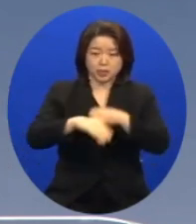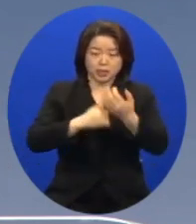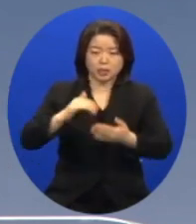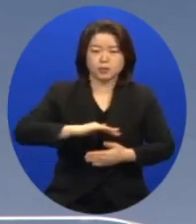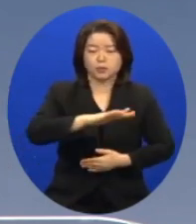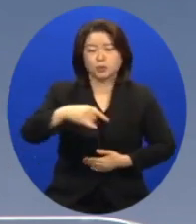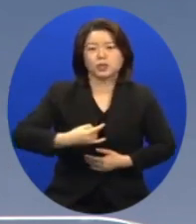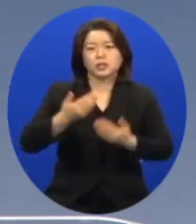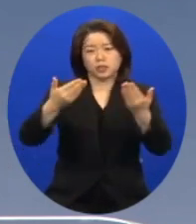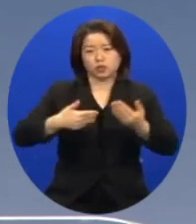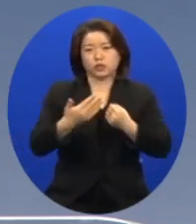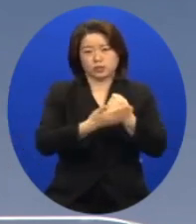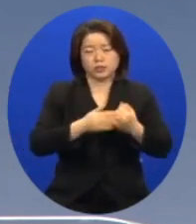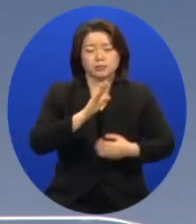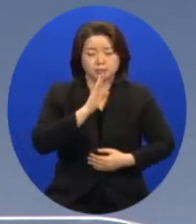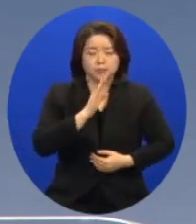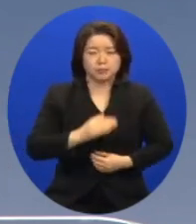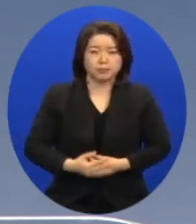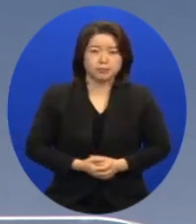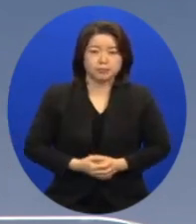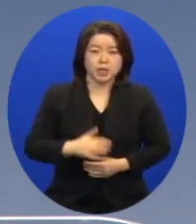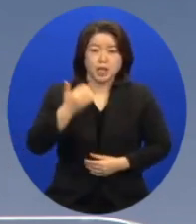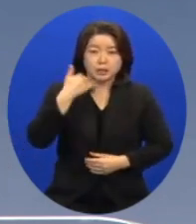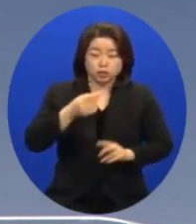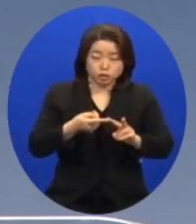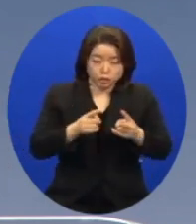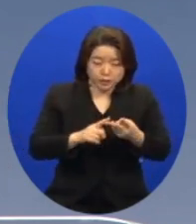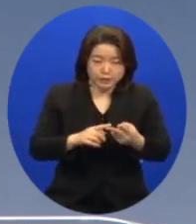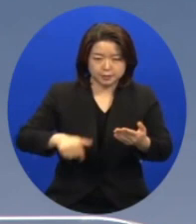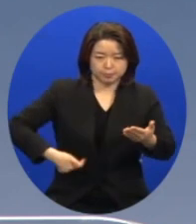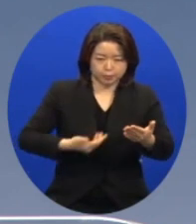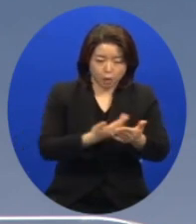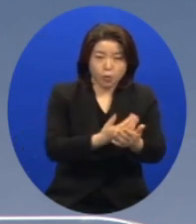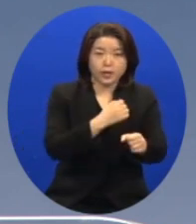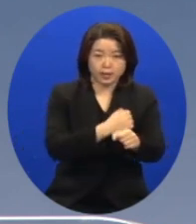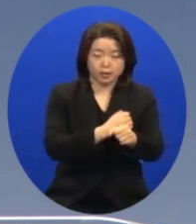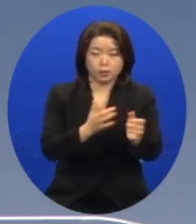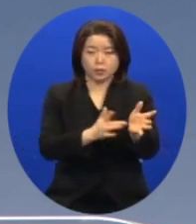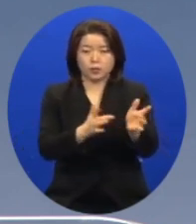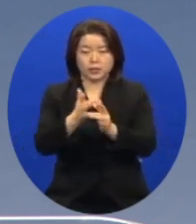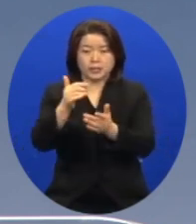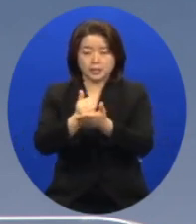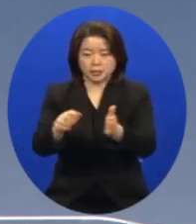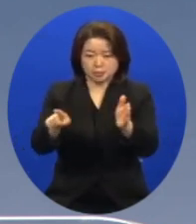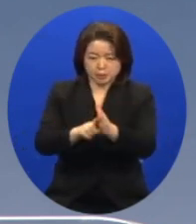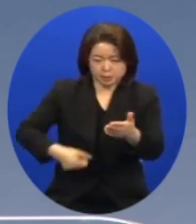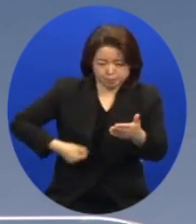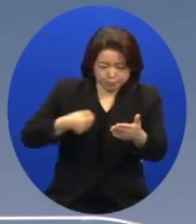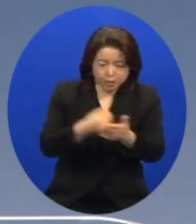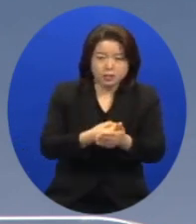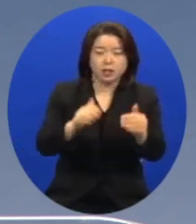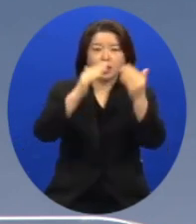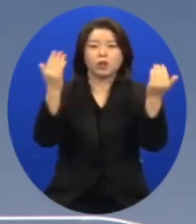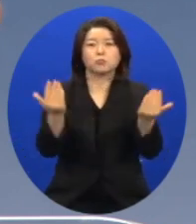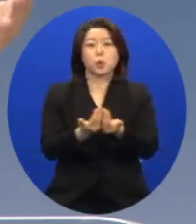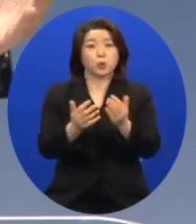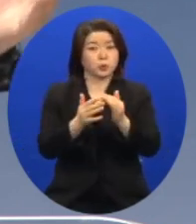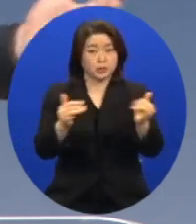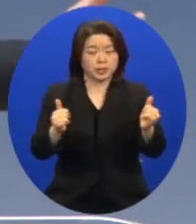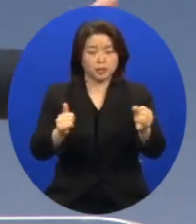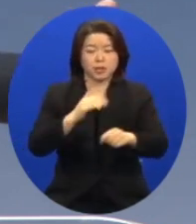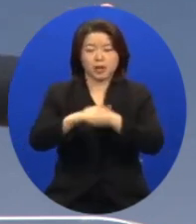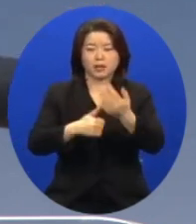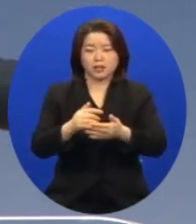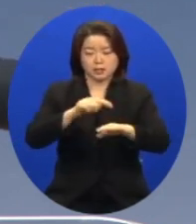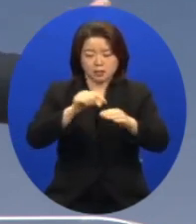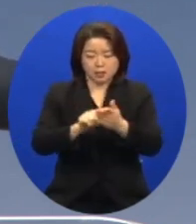주신 것입니다 누구든지 회개하고 예수님을 믿기로 작정한 모든 이들은 하나님은 다